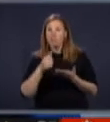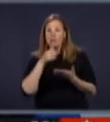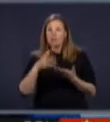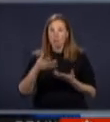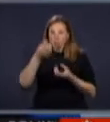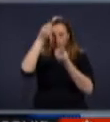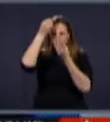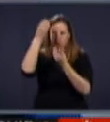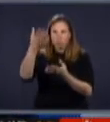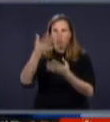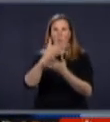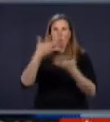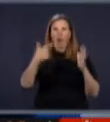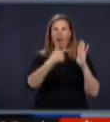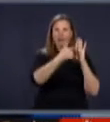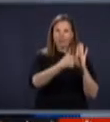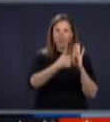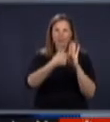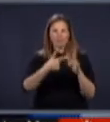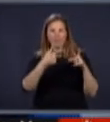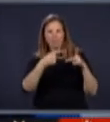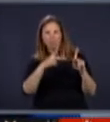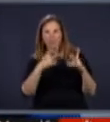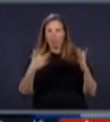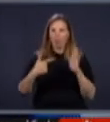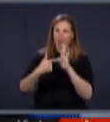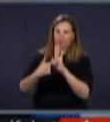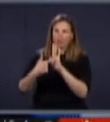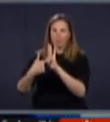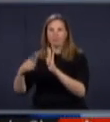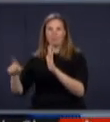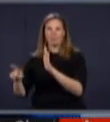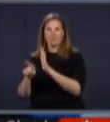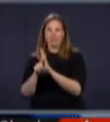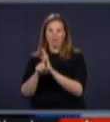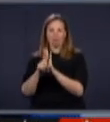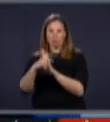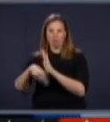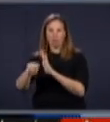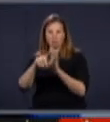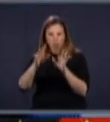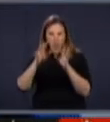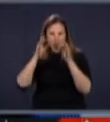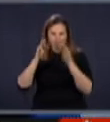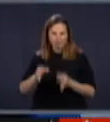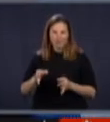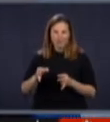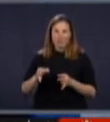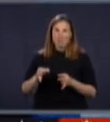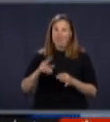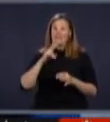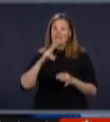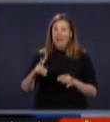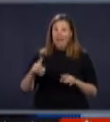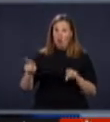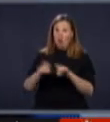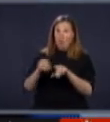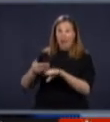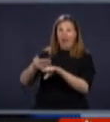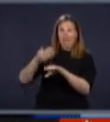choses. Puis il faut falloir que les gens pigent à l'intérieur de ça. Mais de grâce, c'est très malheureux, mais on ne peut pas revenir comme avant.